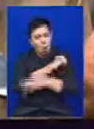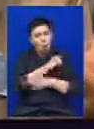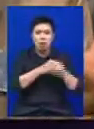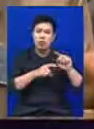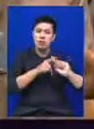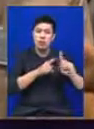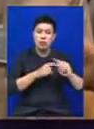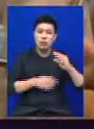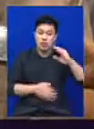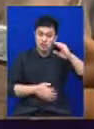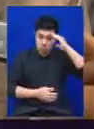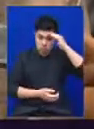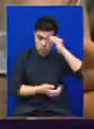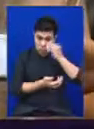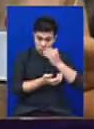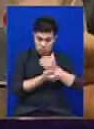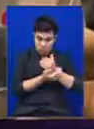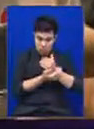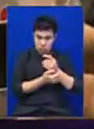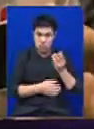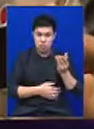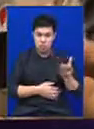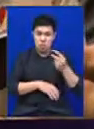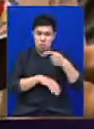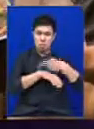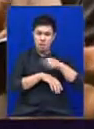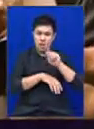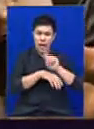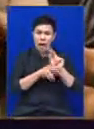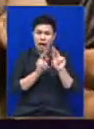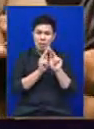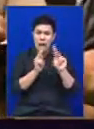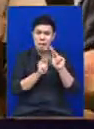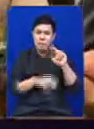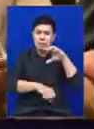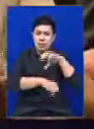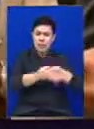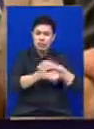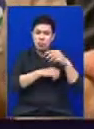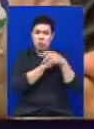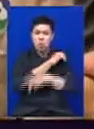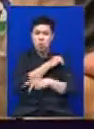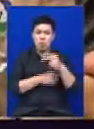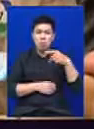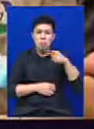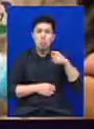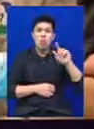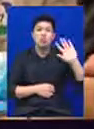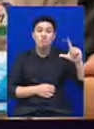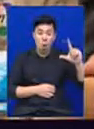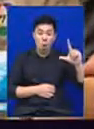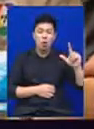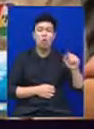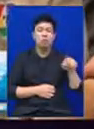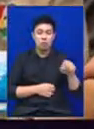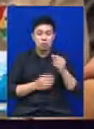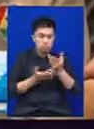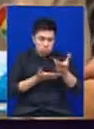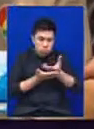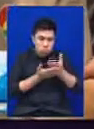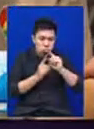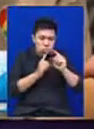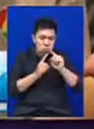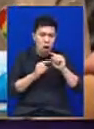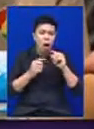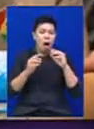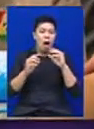พลตำรวจเอกวัชรพลประสานราชกิจประธานคณะกรรมการป้องกันและปราบปรามการทุจริตแห่งชาติหรือปปช.ได้เปิดเผยภายหลังการหารือร่วมระหว่างคณะ